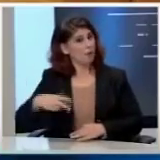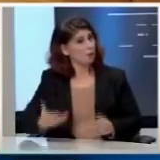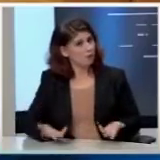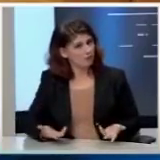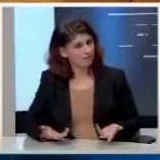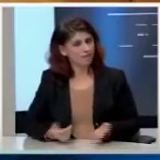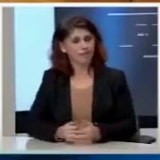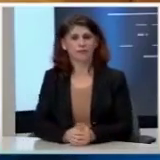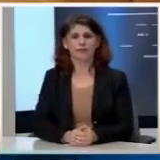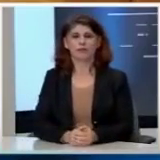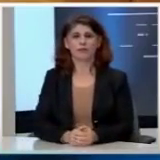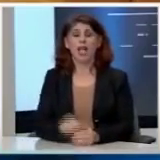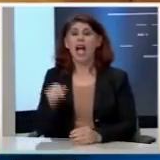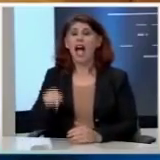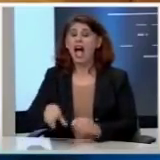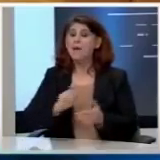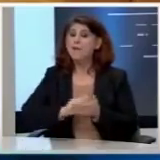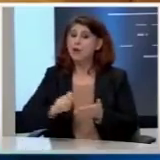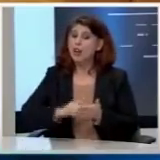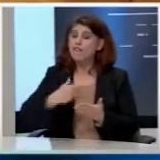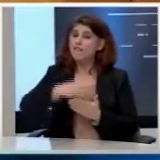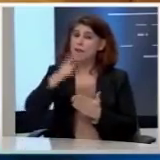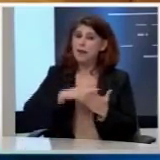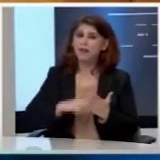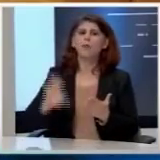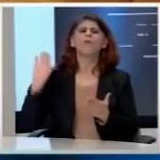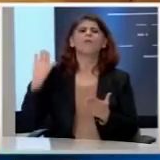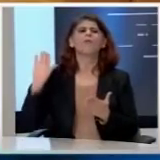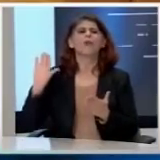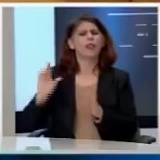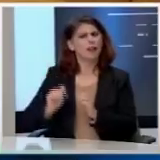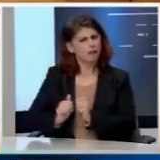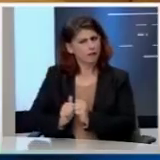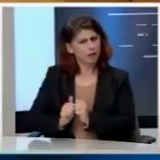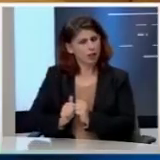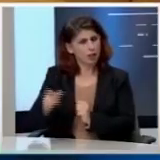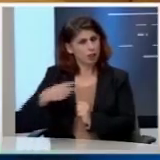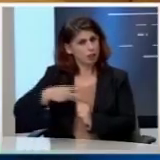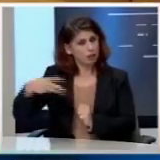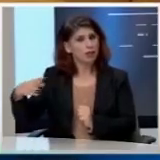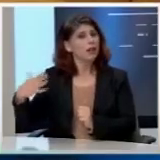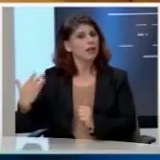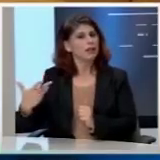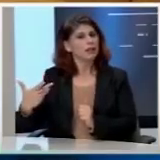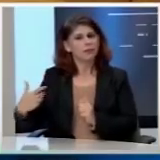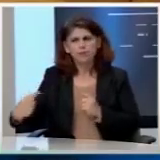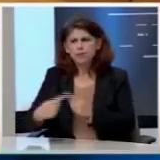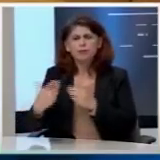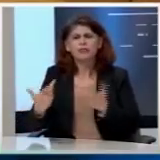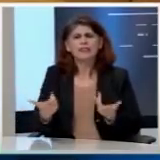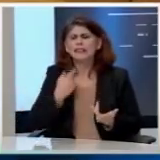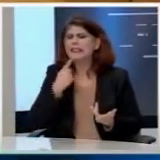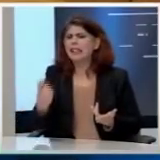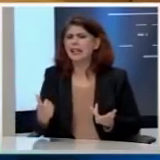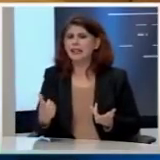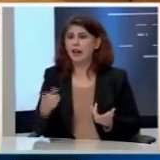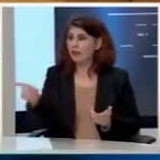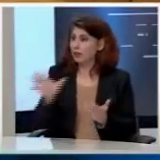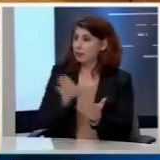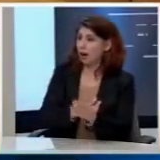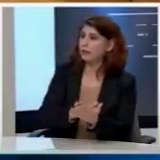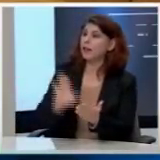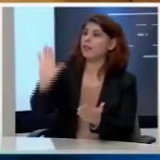Συνεχίζω. Αυτά που γράφονται σε εφημερίδες που δεν είναι φιλικές προς το ΣΥΡΙΖΑ, πώς τα αντικρούετε και λέτε ότι οι μάρτυρες αυτοί